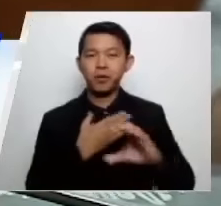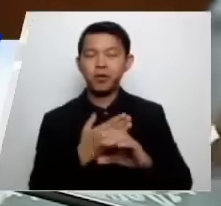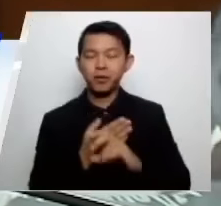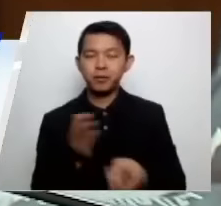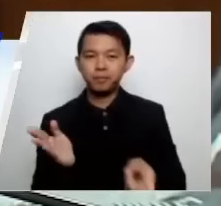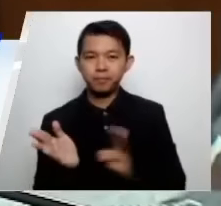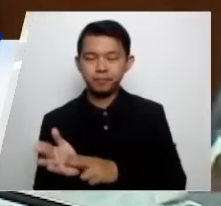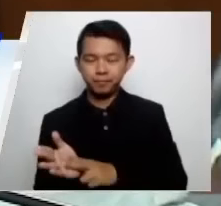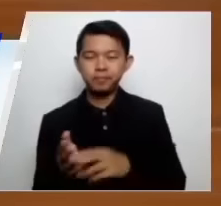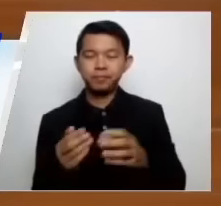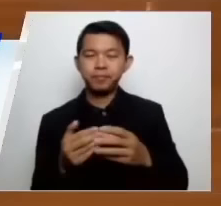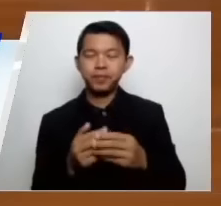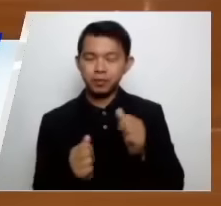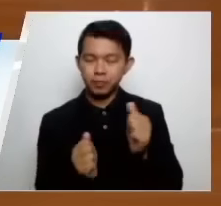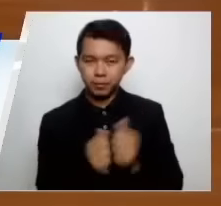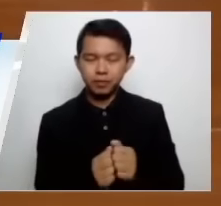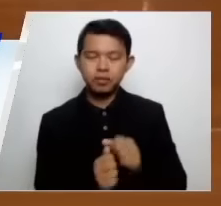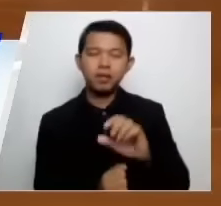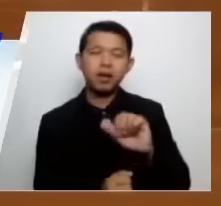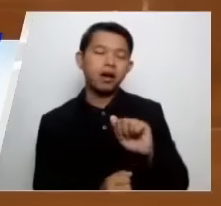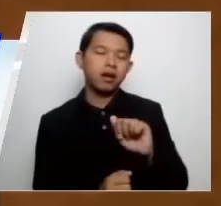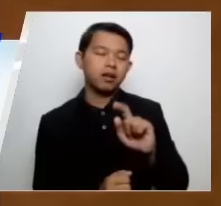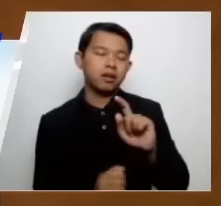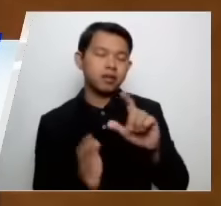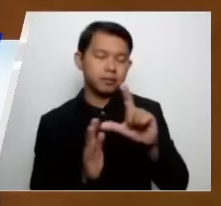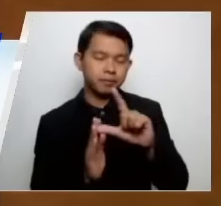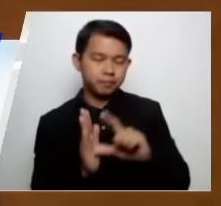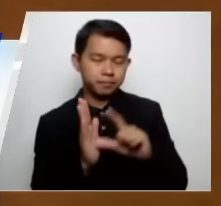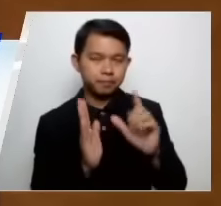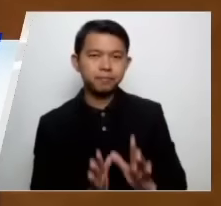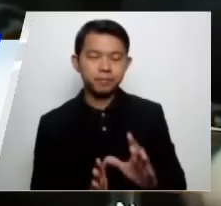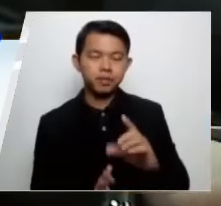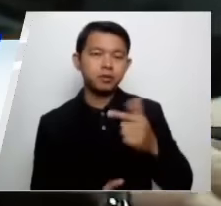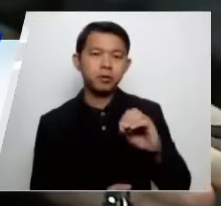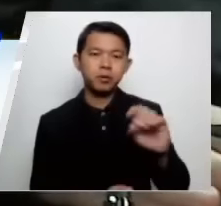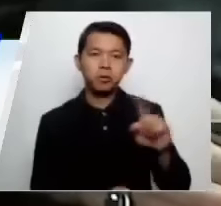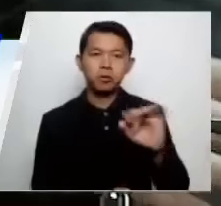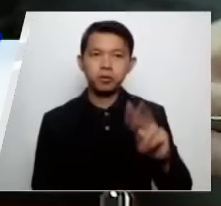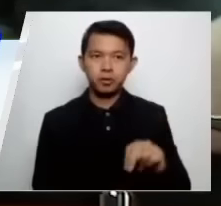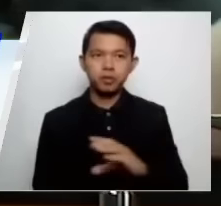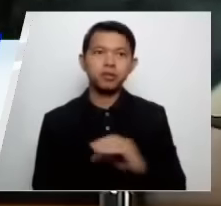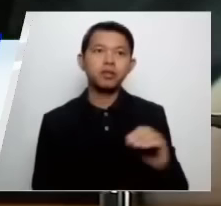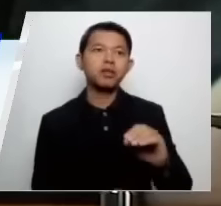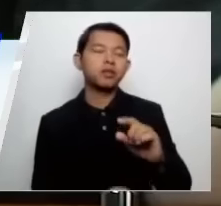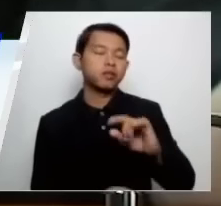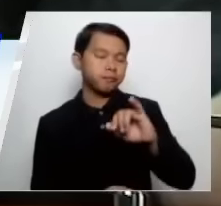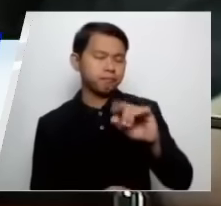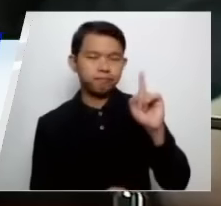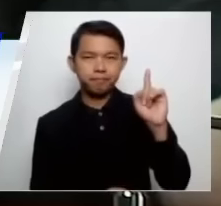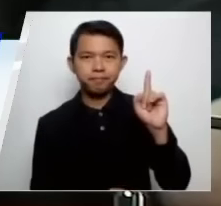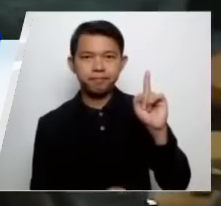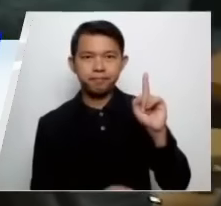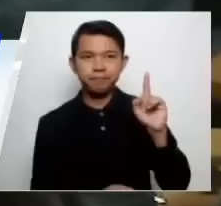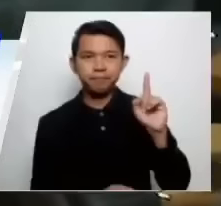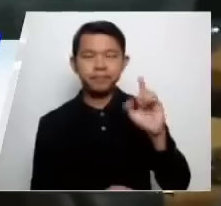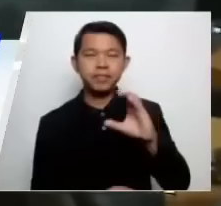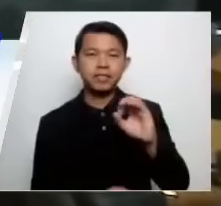Attorney Felipe Gozon, President and CEO Gilberto Duabit Jr., at EVP and CFO Felipe